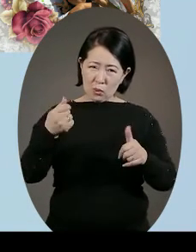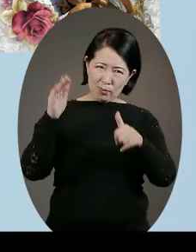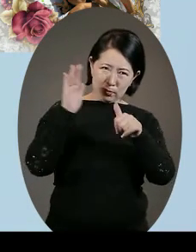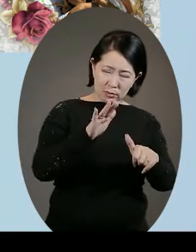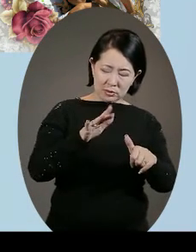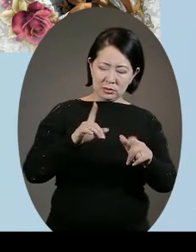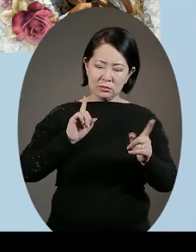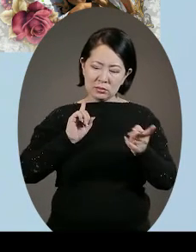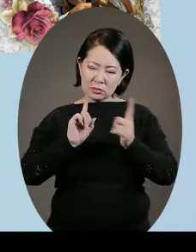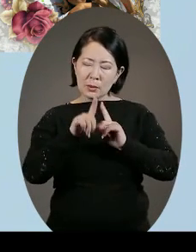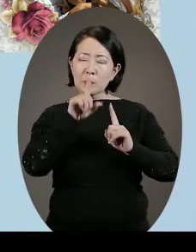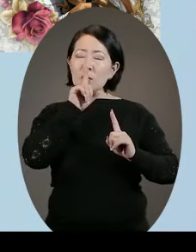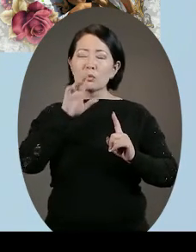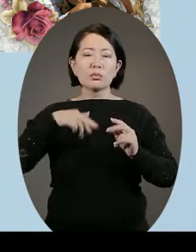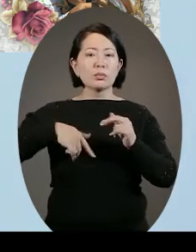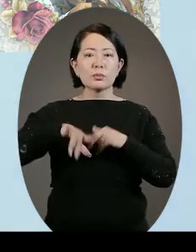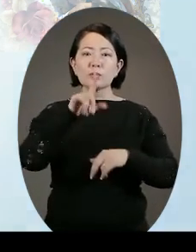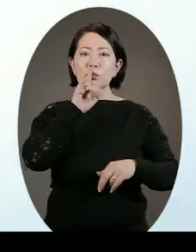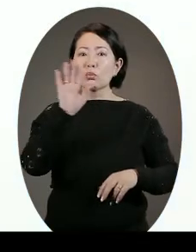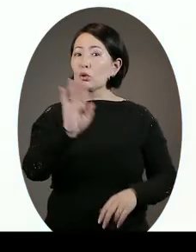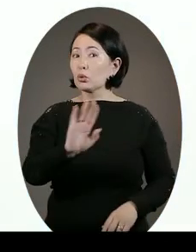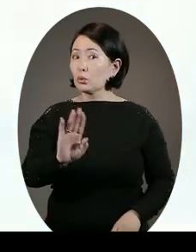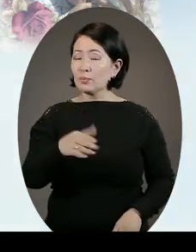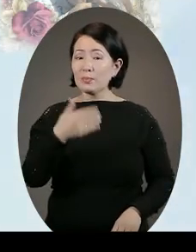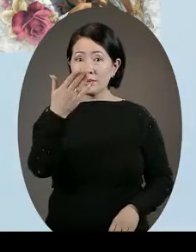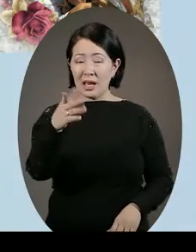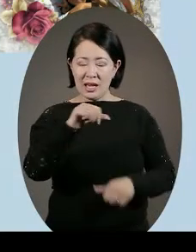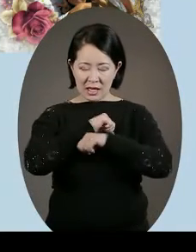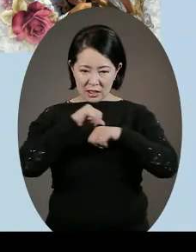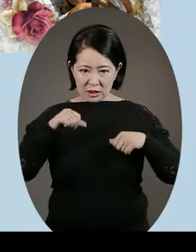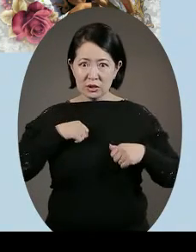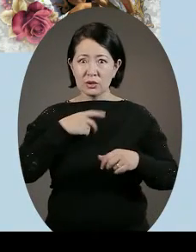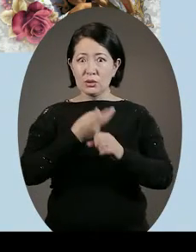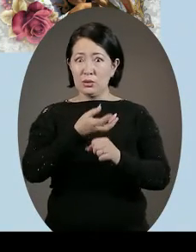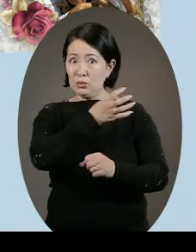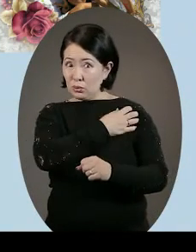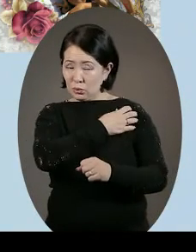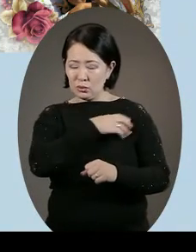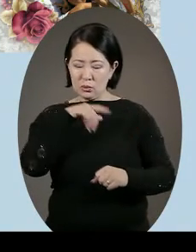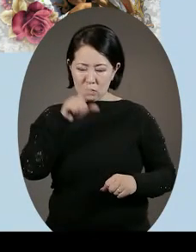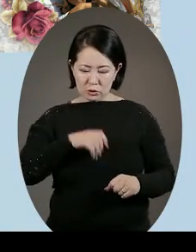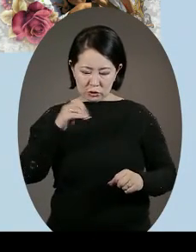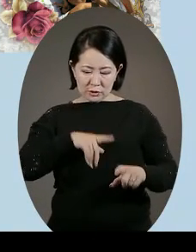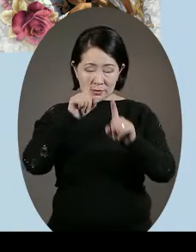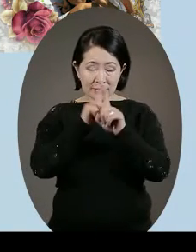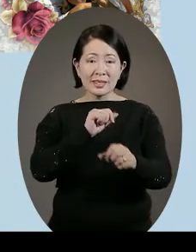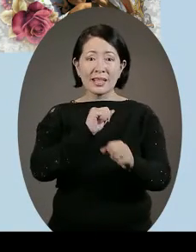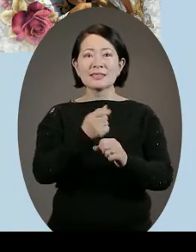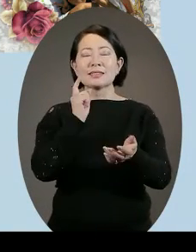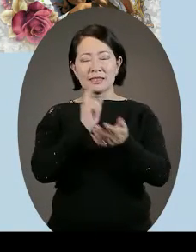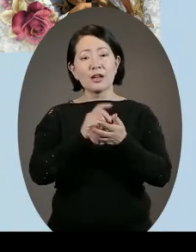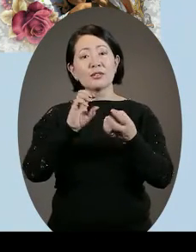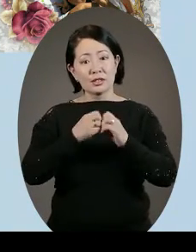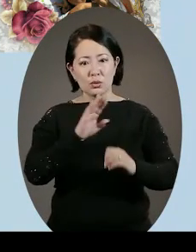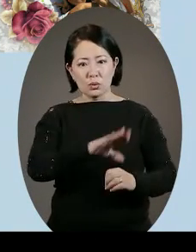хажуугаар нэг ч хүн дуугаа өнгөрч болохгүй юм аа. Та иргэний үүрэг, хүн ёсны үүргээ заавал биелүүлээрэй. Хүн